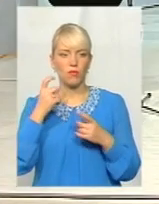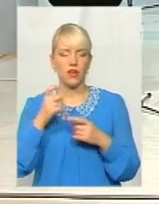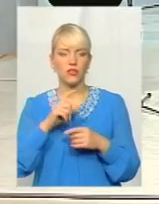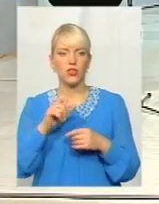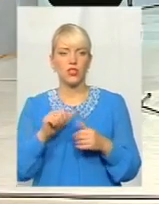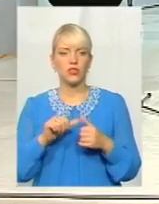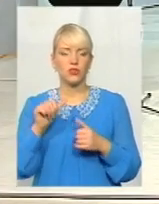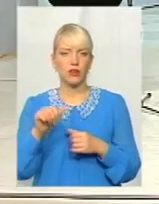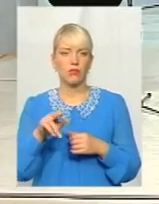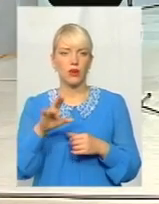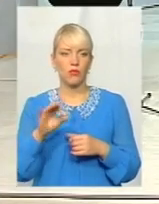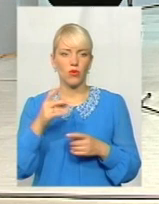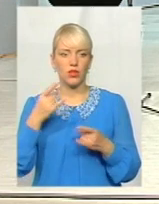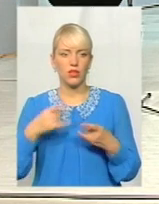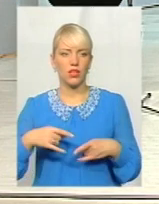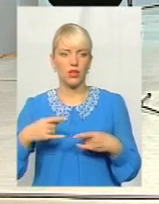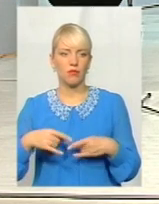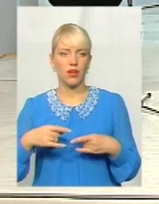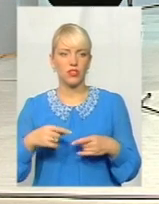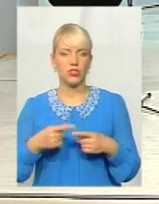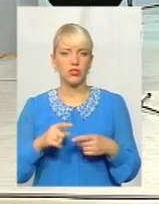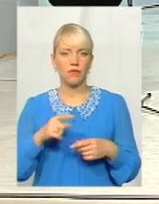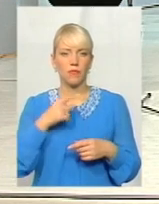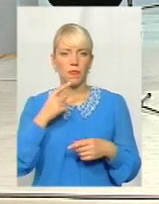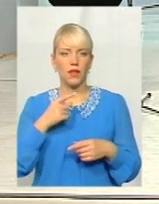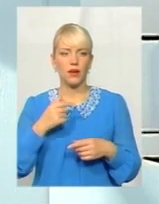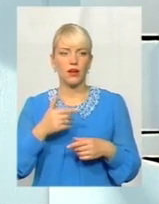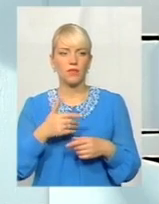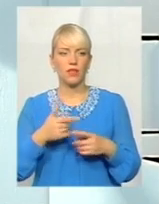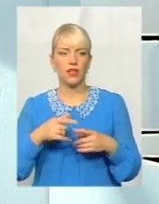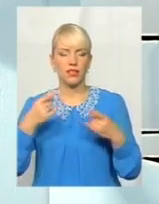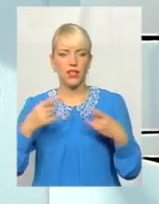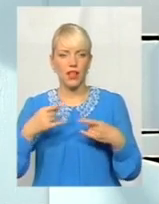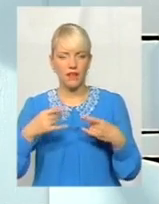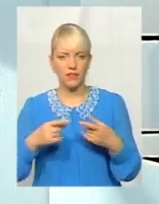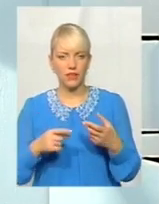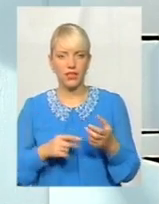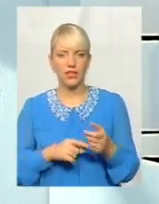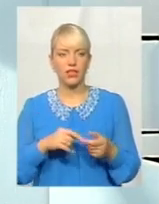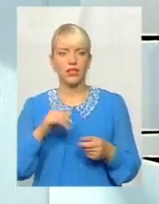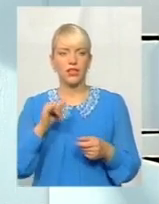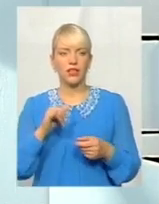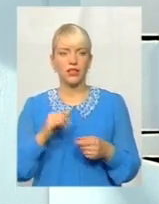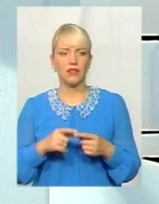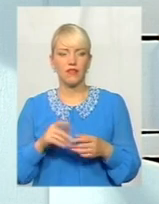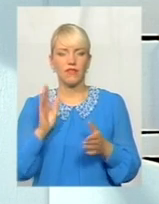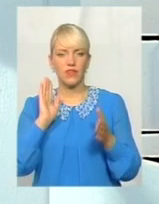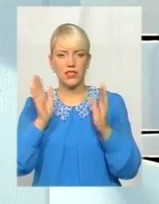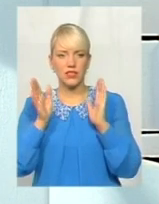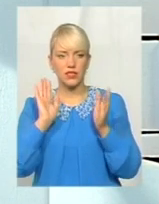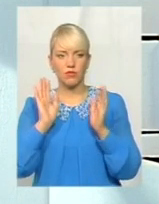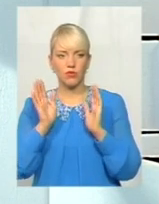зокрема, і по телебаченню. Ну, власне, ми так, говорили в одній з передач. На телеефірах ми поширювали активно в